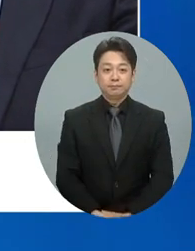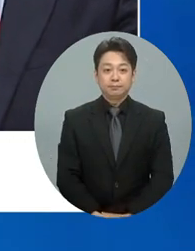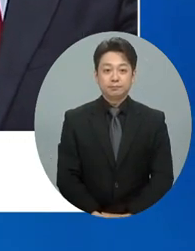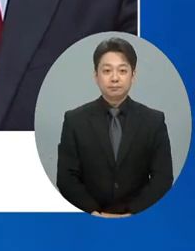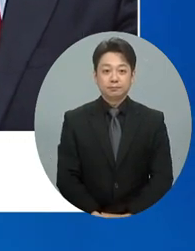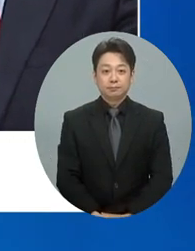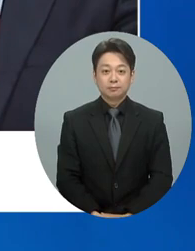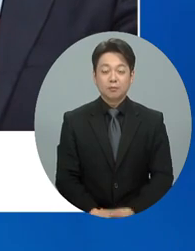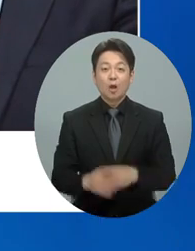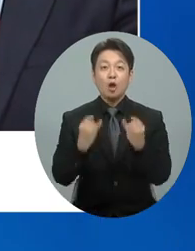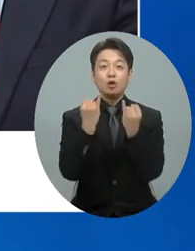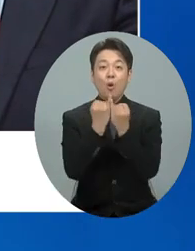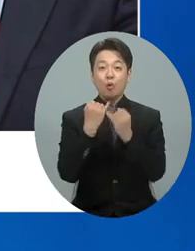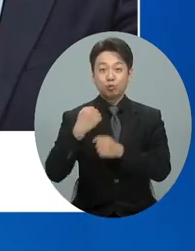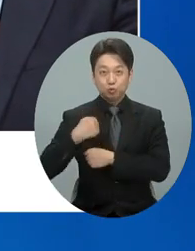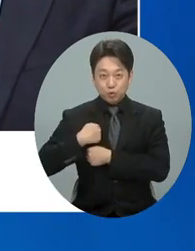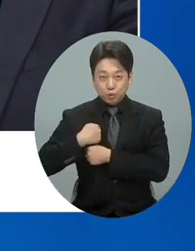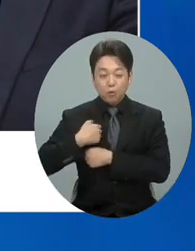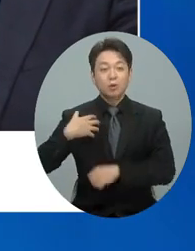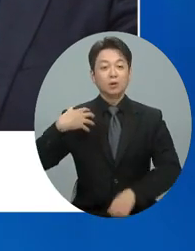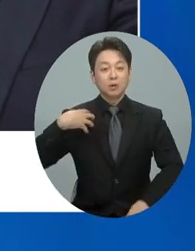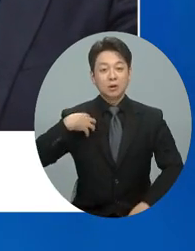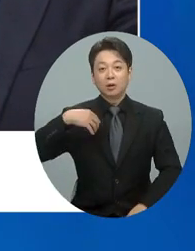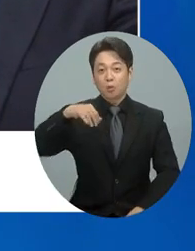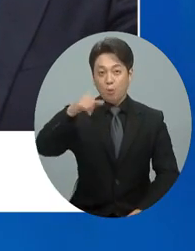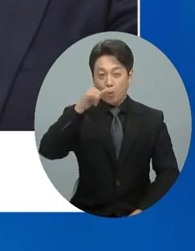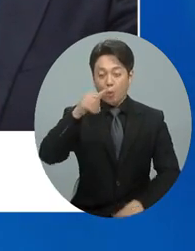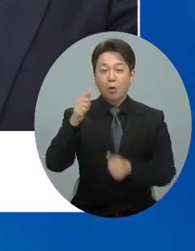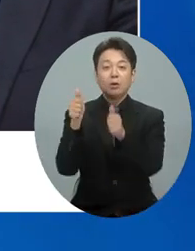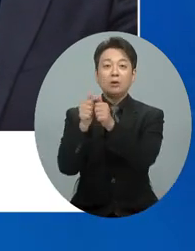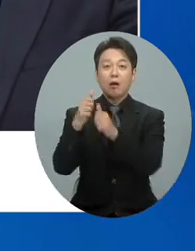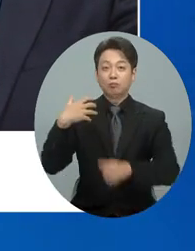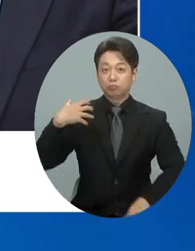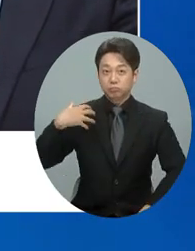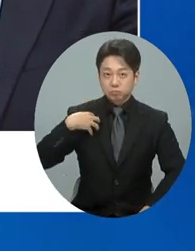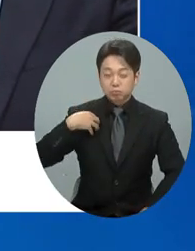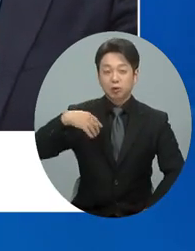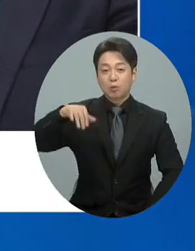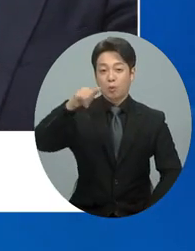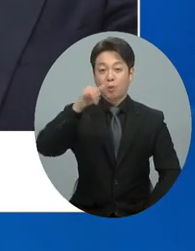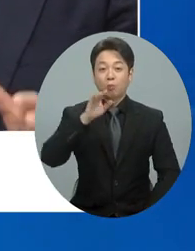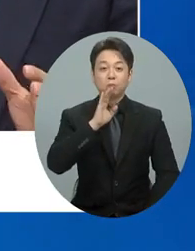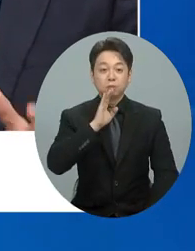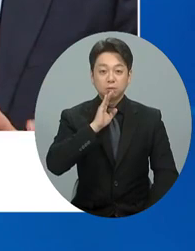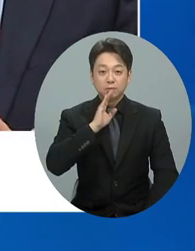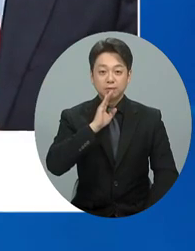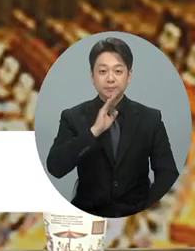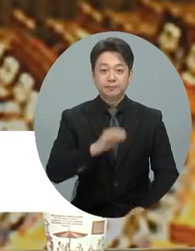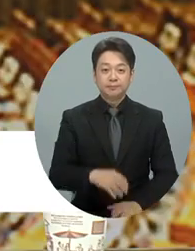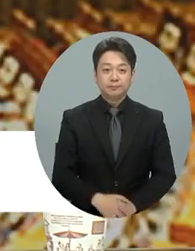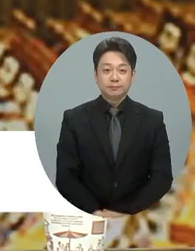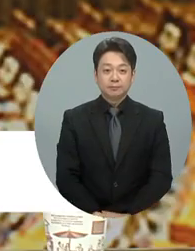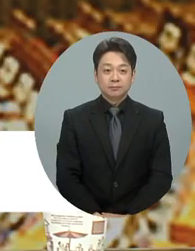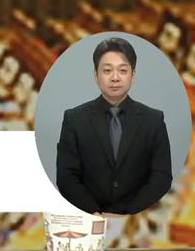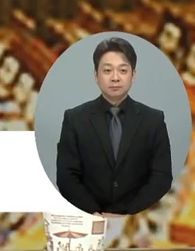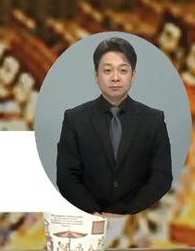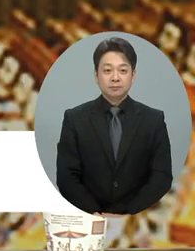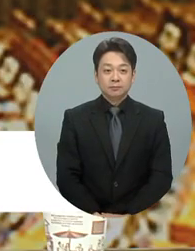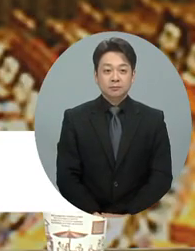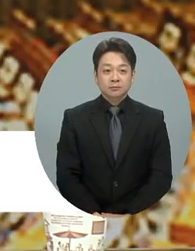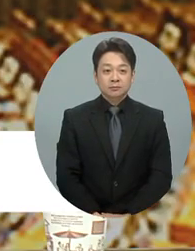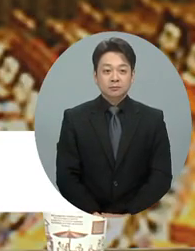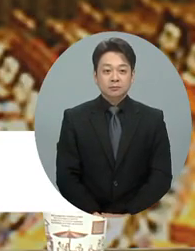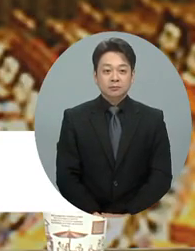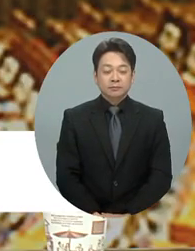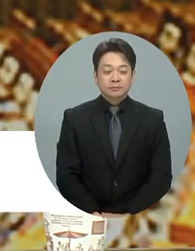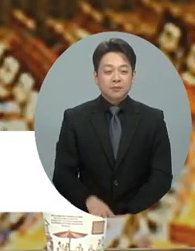있기 그렇습니다. 여군이 때문에. 할수 있는 부분들이 있지요. 또 남자보다도 잘하는 부분도 있고요. 그러니까 지금 국방의 방향은 향후에는